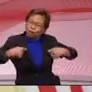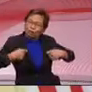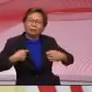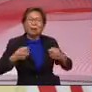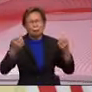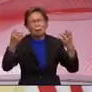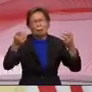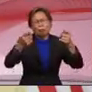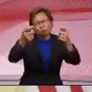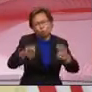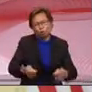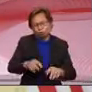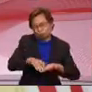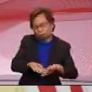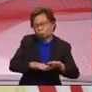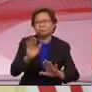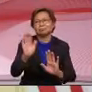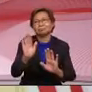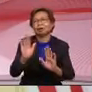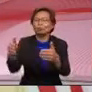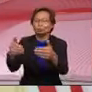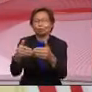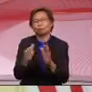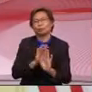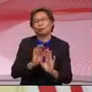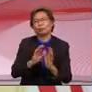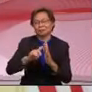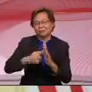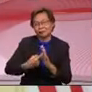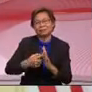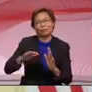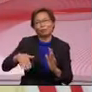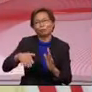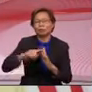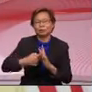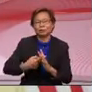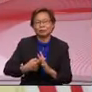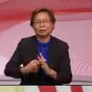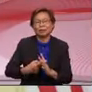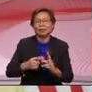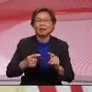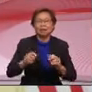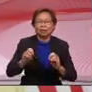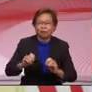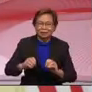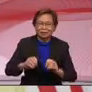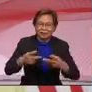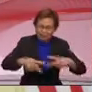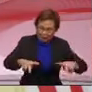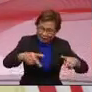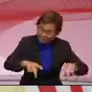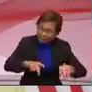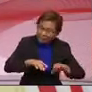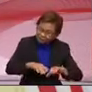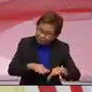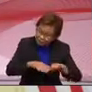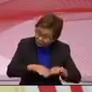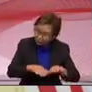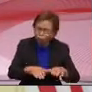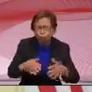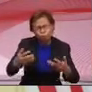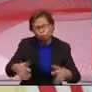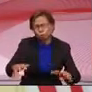tidak memulakan operasi mereka. Sebenarnya operasi tukang jahit, kedai-kedai jahit sebenarnya dah